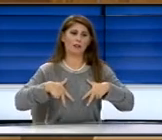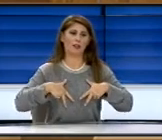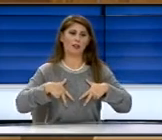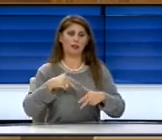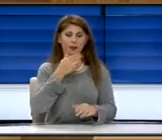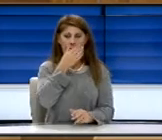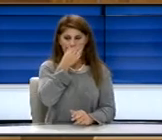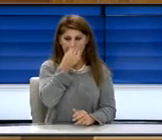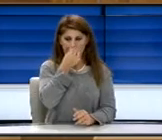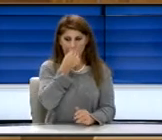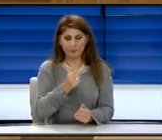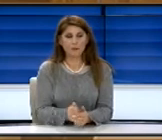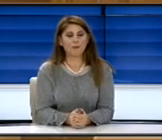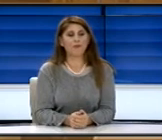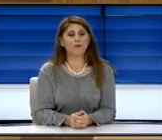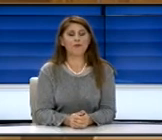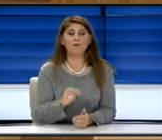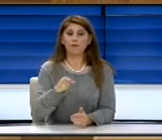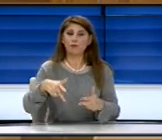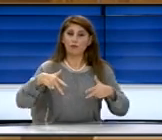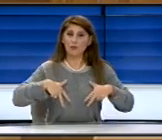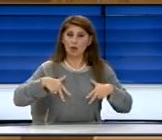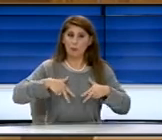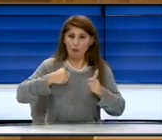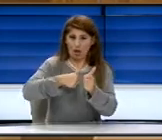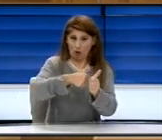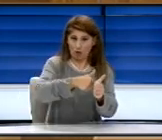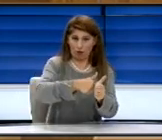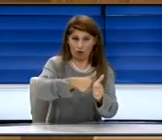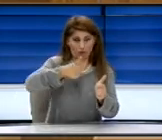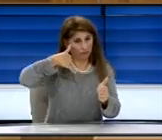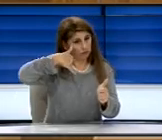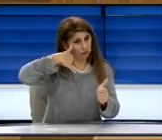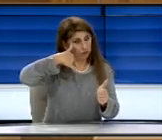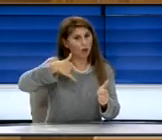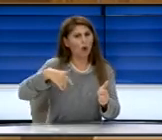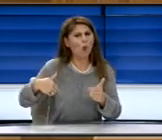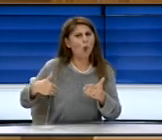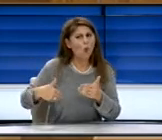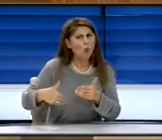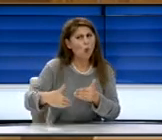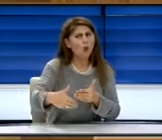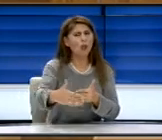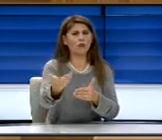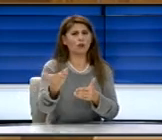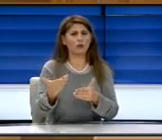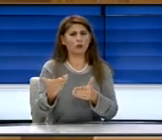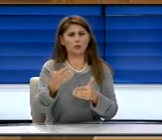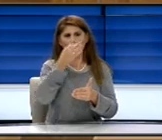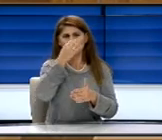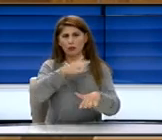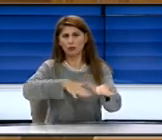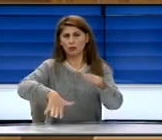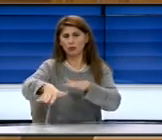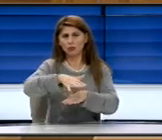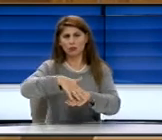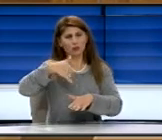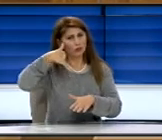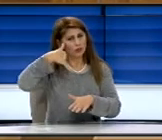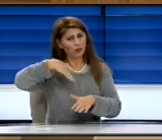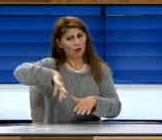Αλλά αυτό το κράτος του μεγάλου αδελφού, όλο αυτό το διάστημα που έχει βγει στη φόρα το σκάνδαλο των υποκλοπών